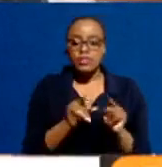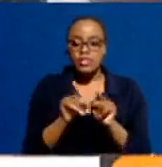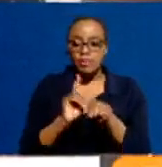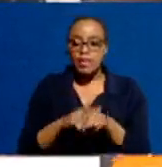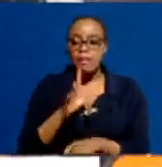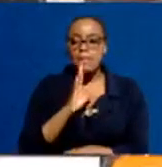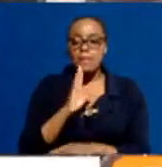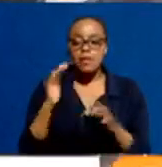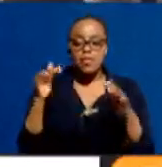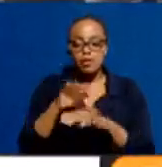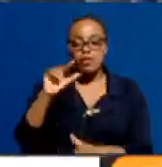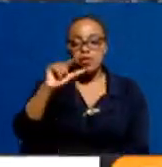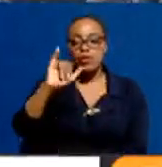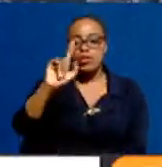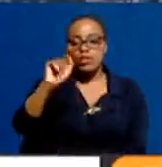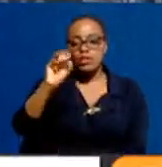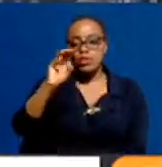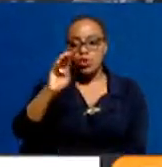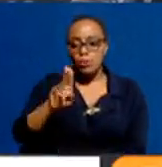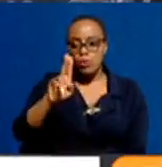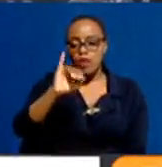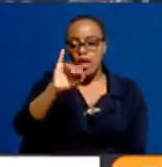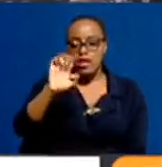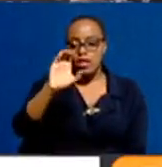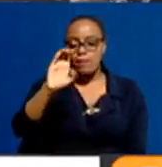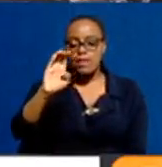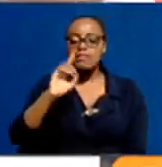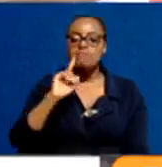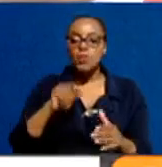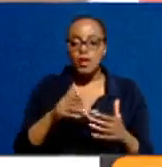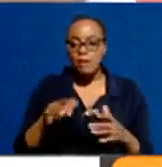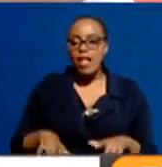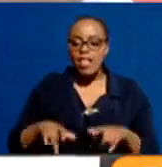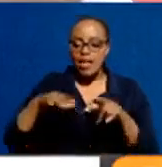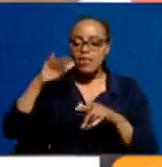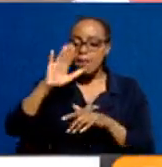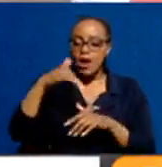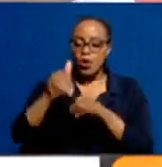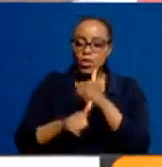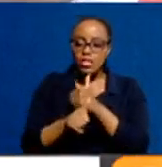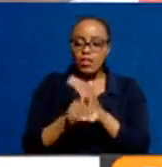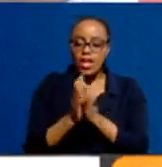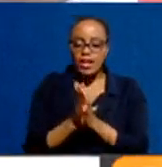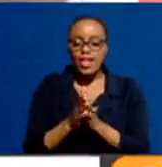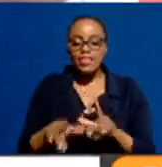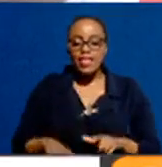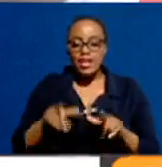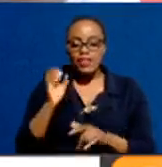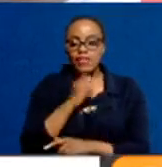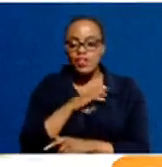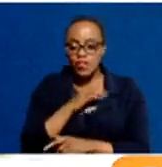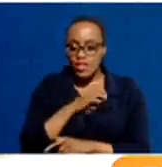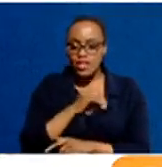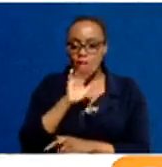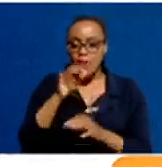Wakizungumza wakati wa mazishi ya Gitobu, maafisa wa IEBC wamesema kwa familia zao hulia kila wakati na kuishi kwa hofu ya maisha ya jamaa